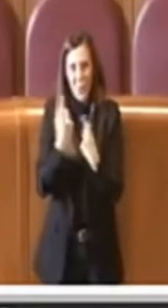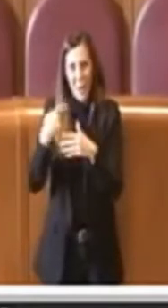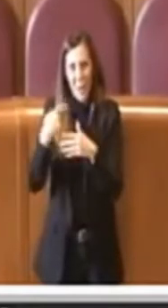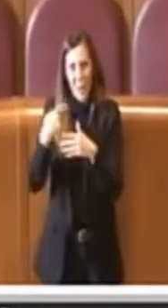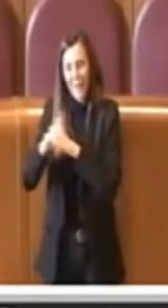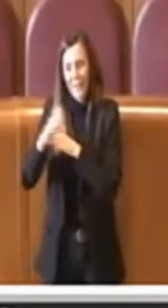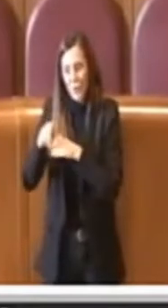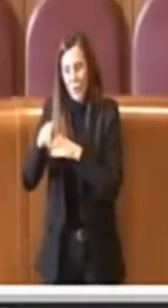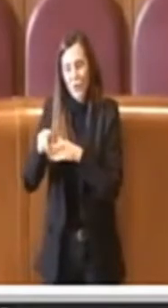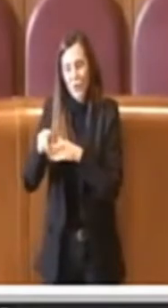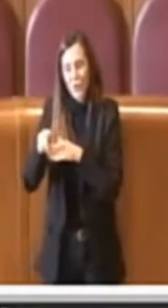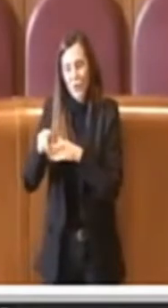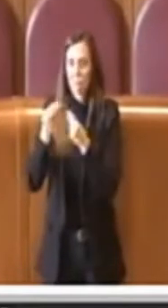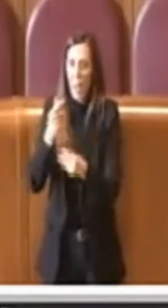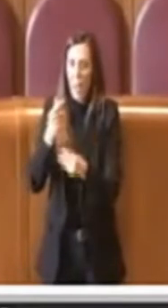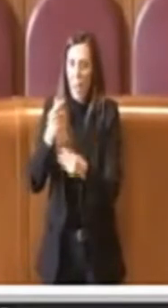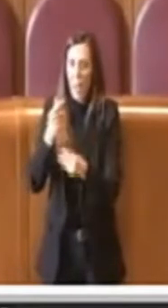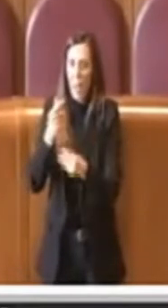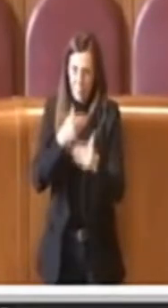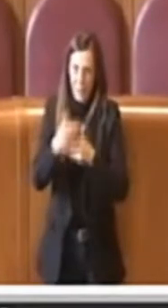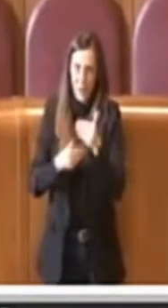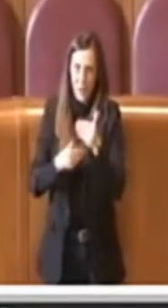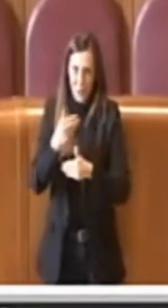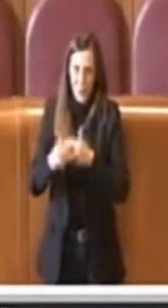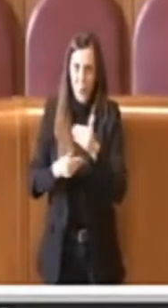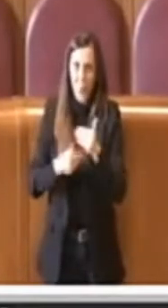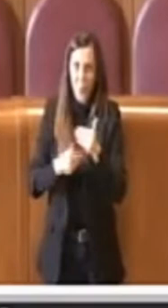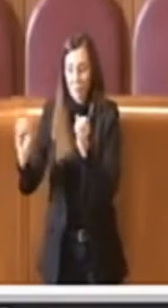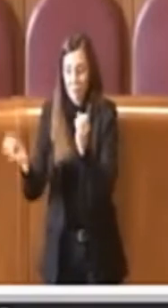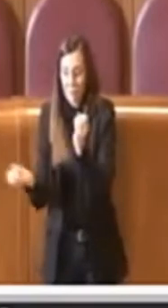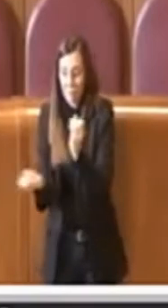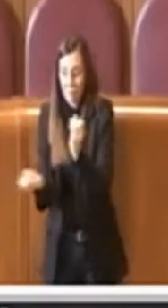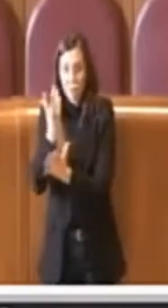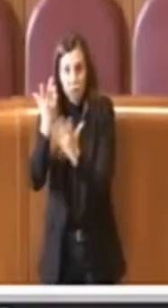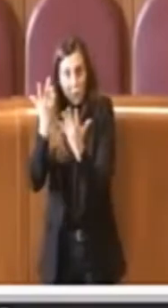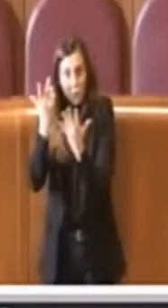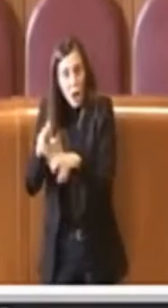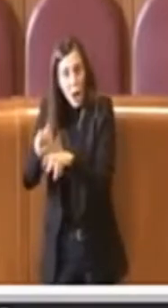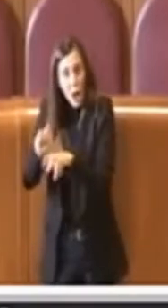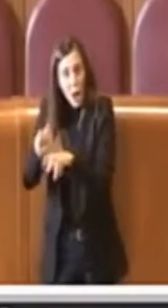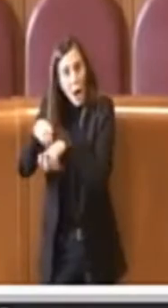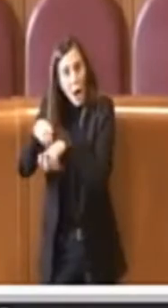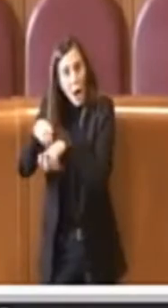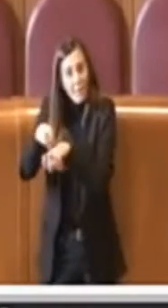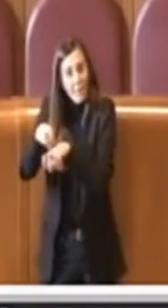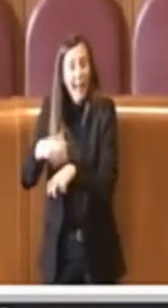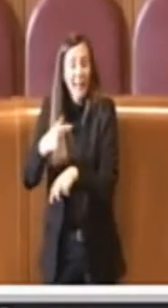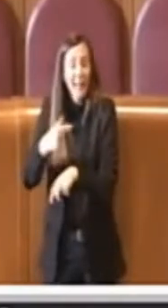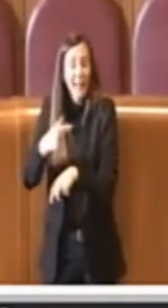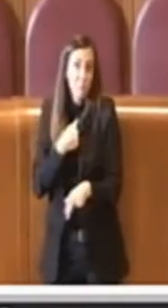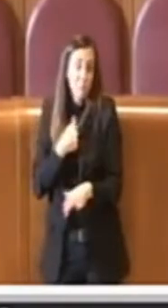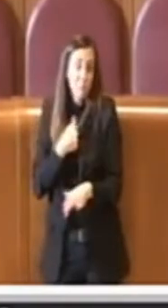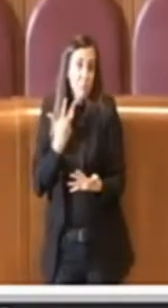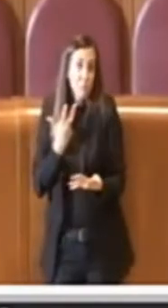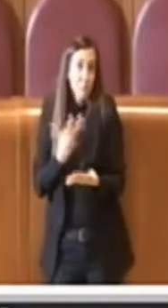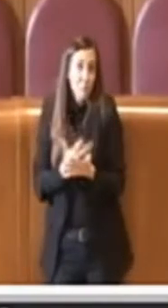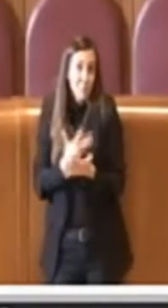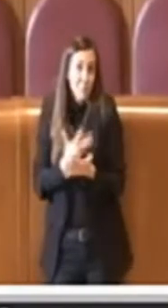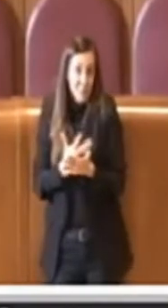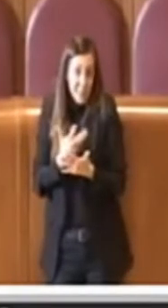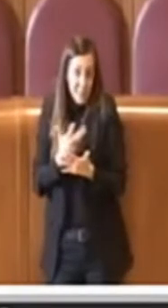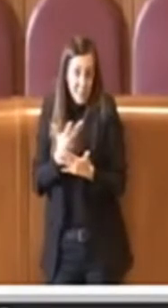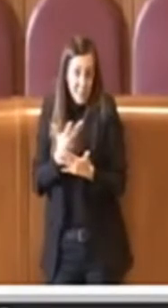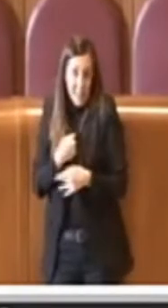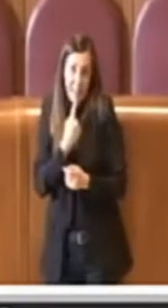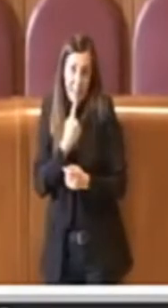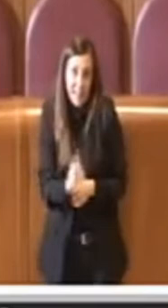C che si sta realizzando, per la quale sono in corso i cantieri. È chiaro che mi permetto anche io, come ha fatto anche chi mi ha